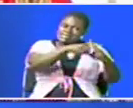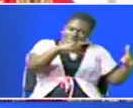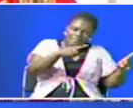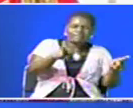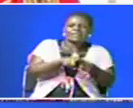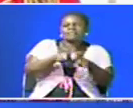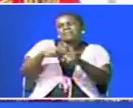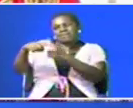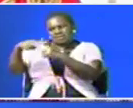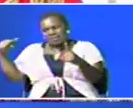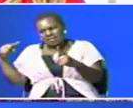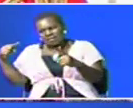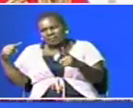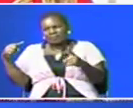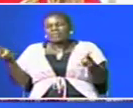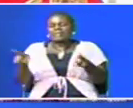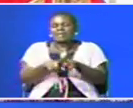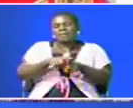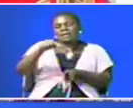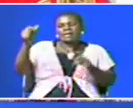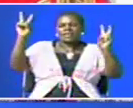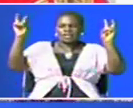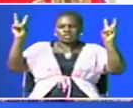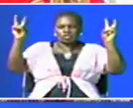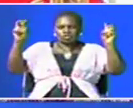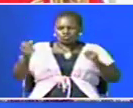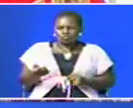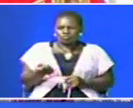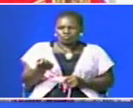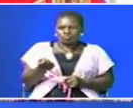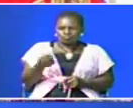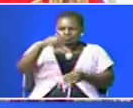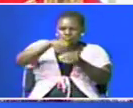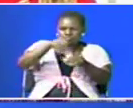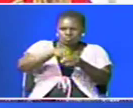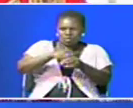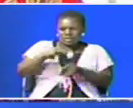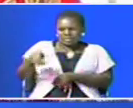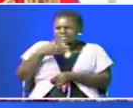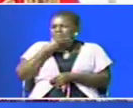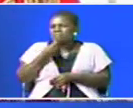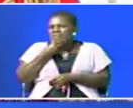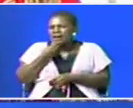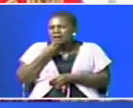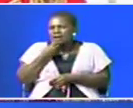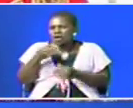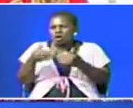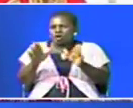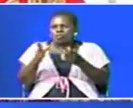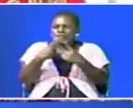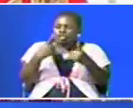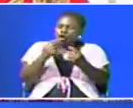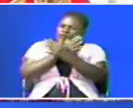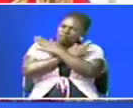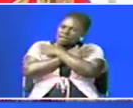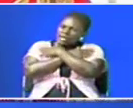uliwe kwa upanga. Na pia kuna jambo ambalo limeingia kati ya hayo, kwa sababu huyu bwana alikuwa anajifungua kuongea na rafiki